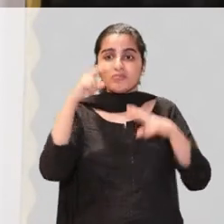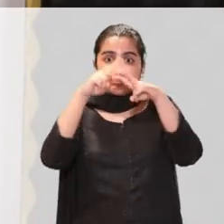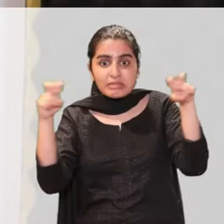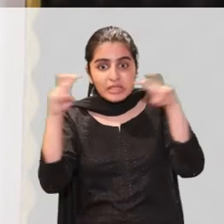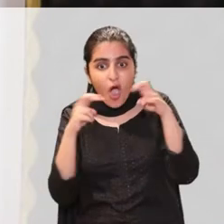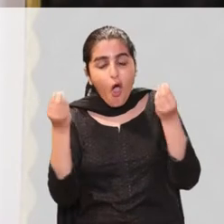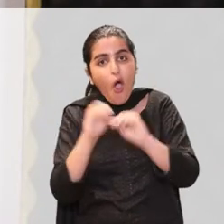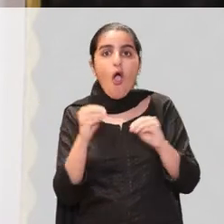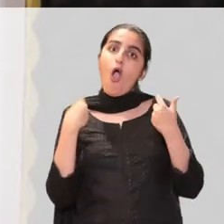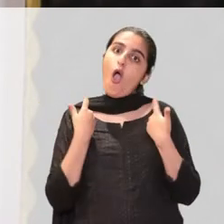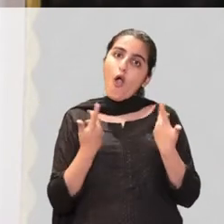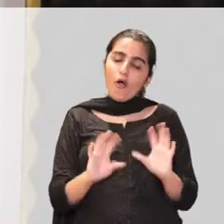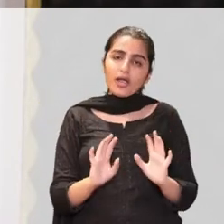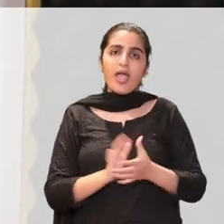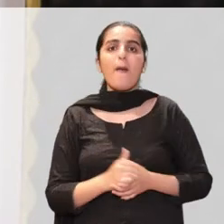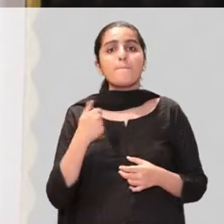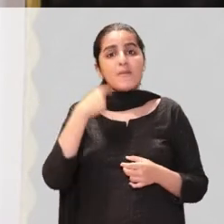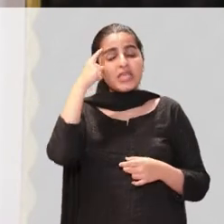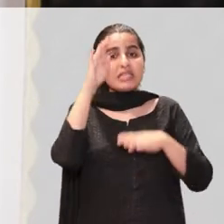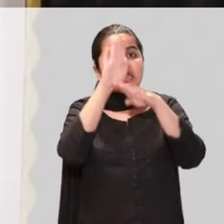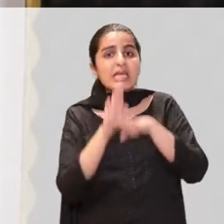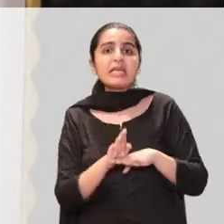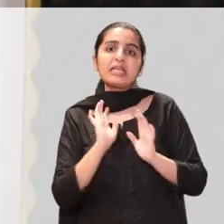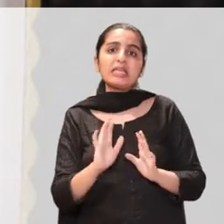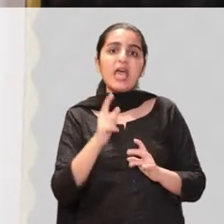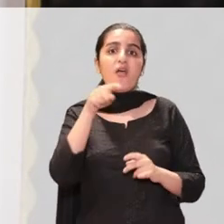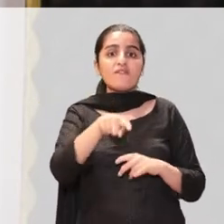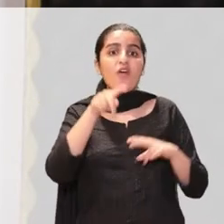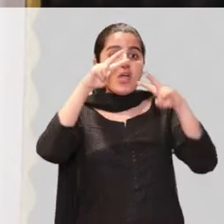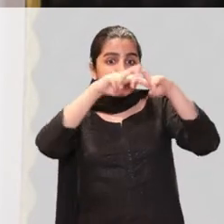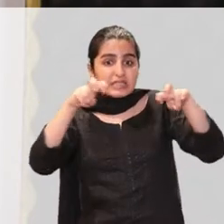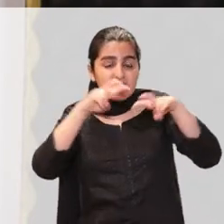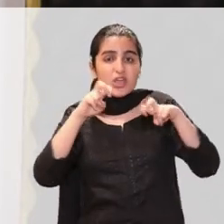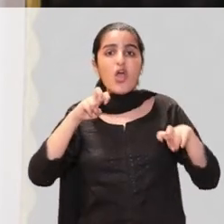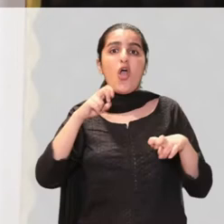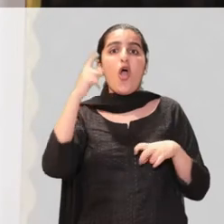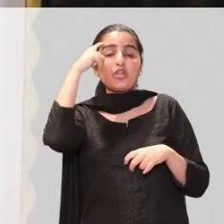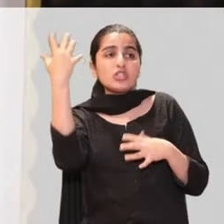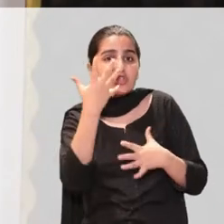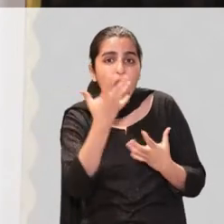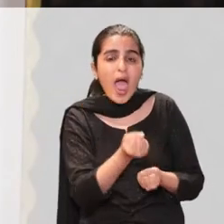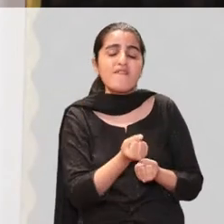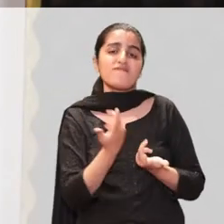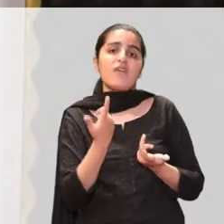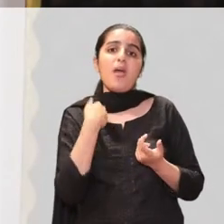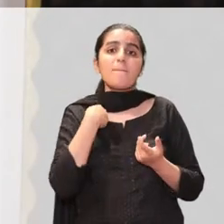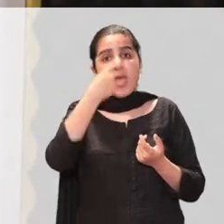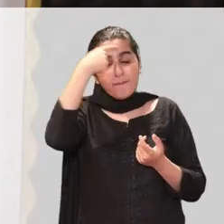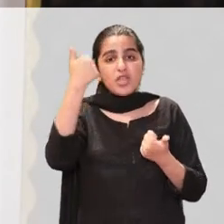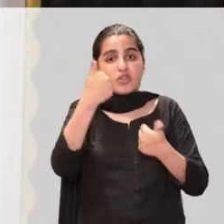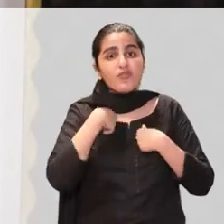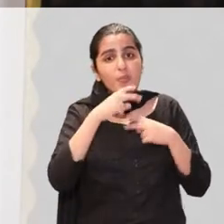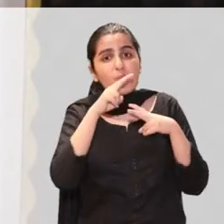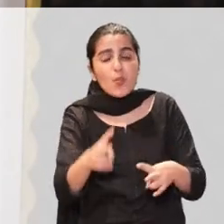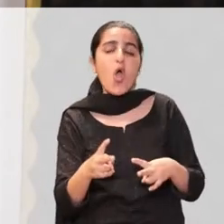उनके अंदर बहुत सारी कहानियां हैव बेस्ट ऑफ लक फॉर एवरीथिंग यू डेफिनेटली पेविंग वे फॉर सो मान्य आफ थे यंगस्टर्स प्लेयर्स वाकई में